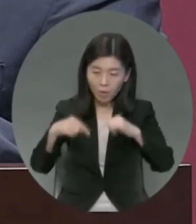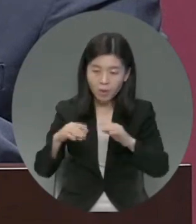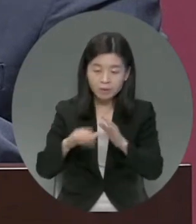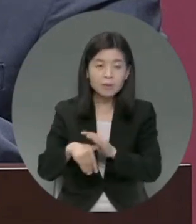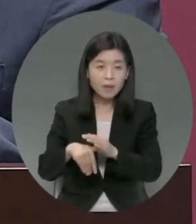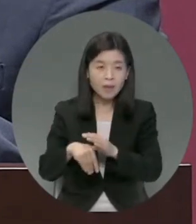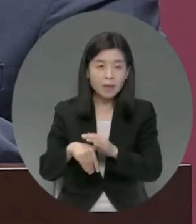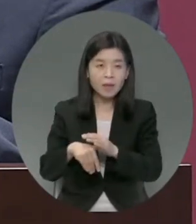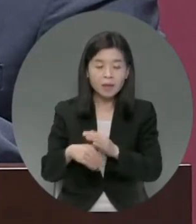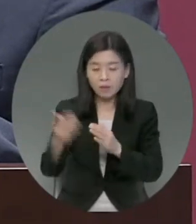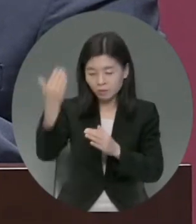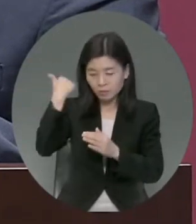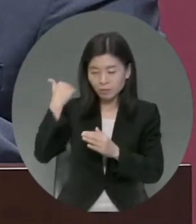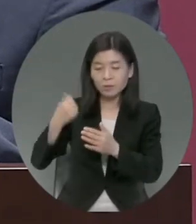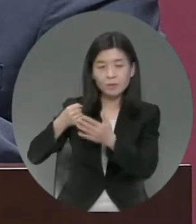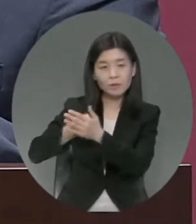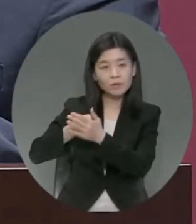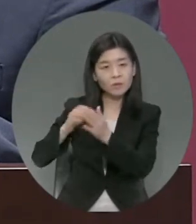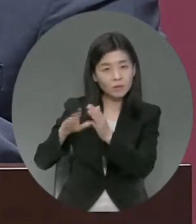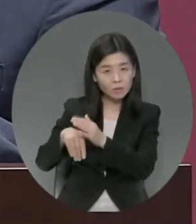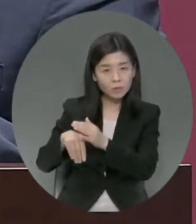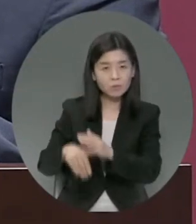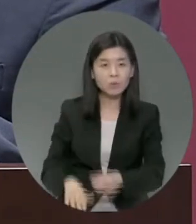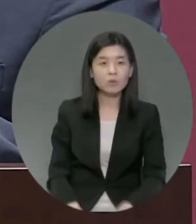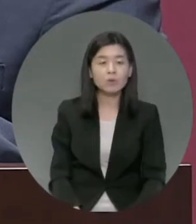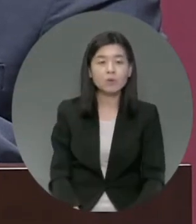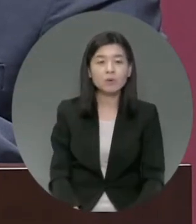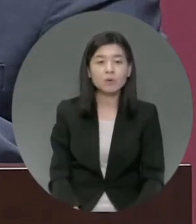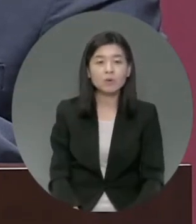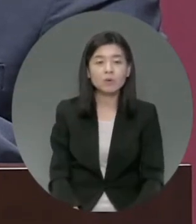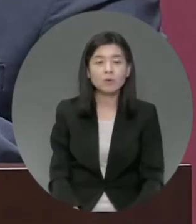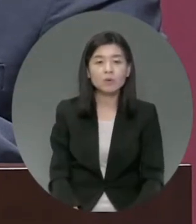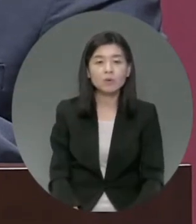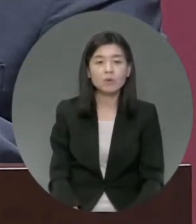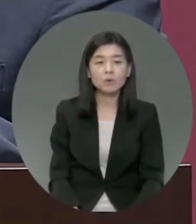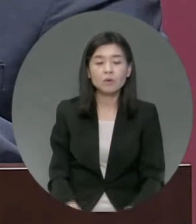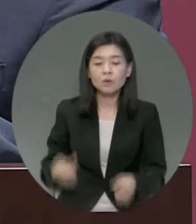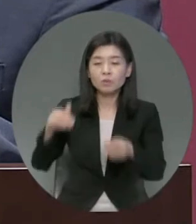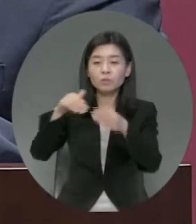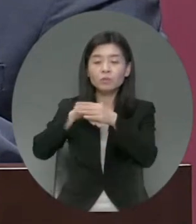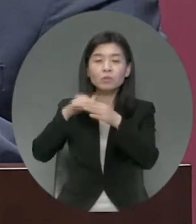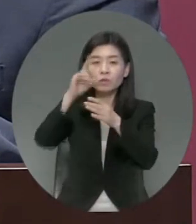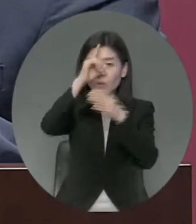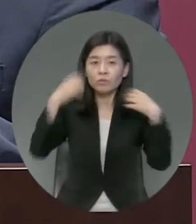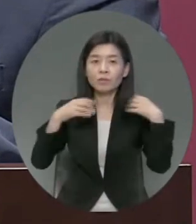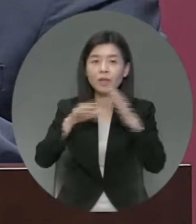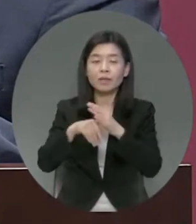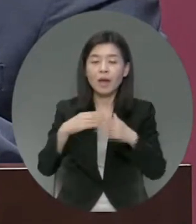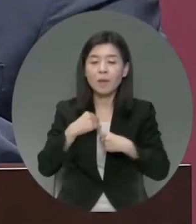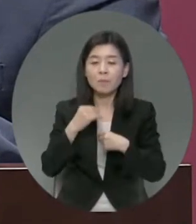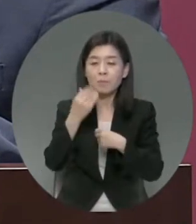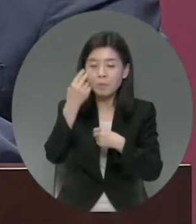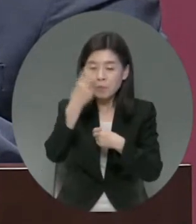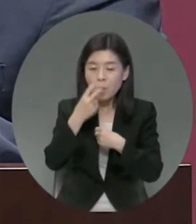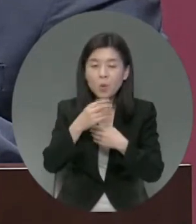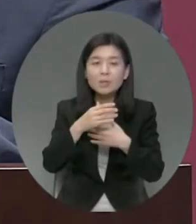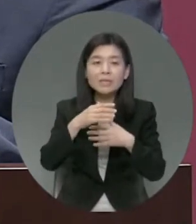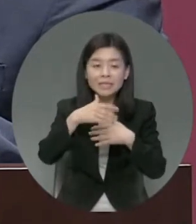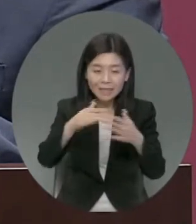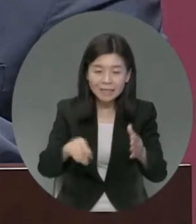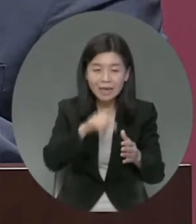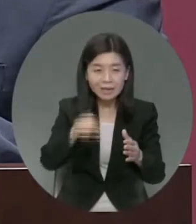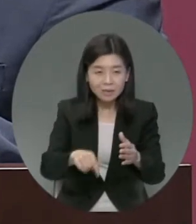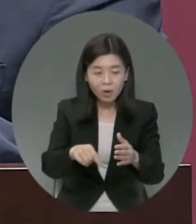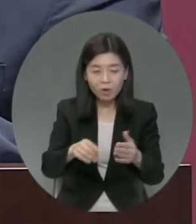사항들의 결정이 될 때 지난 정부에서는 주로 안보실에서 결정이 됐는데 이번 정부에서는 통일부가 주도로